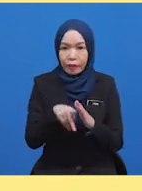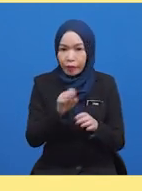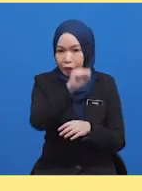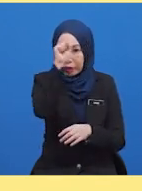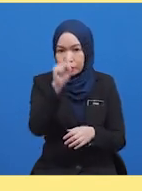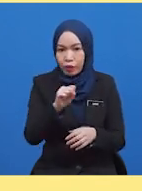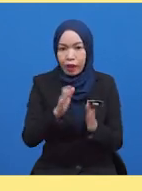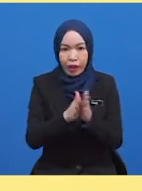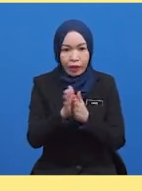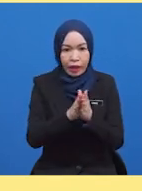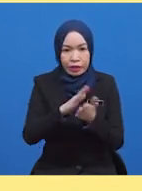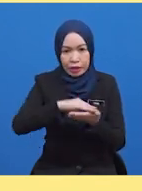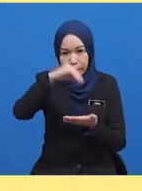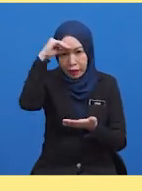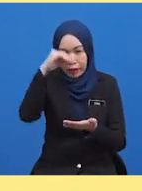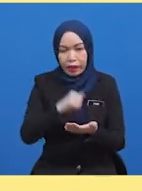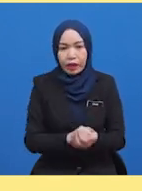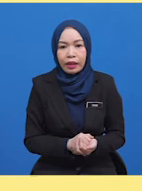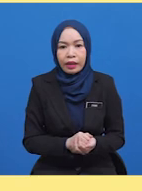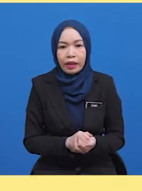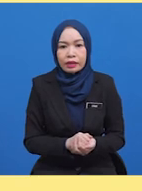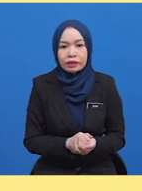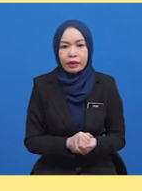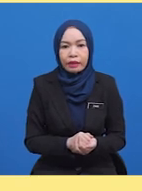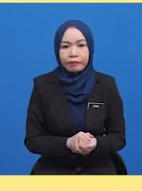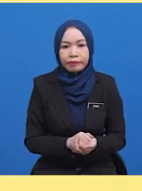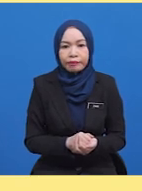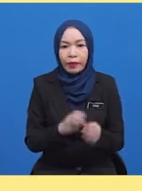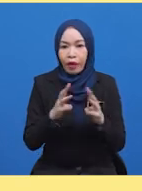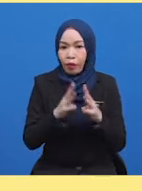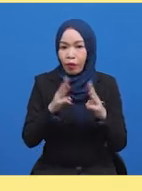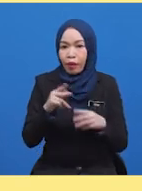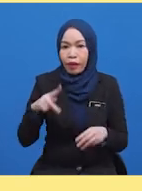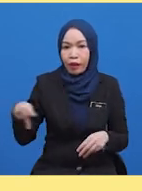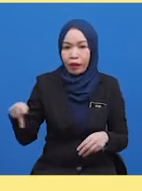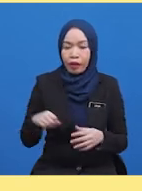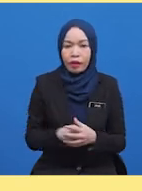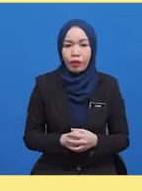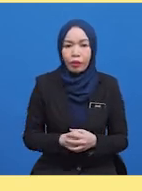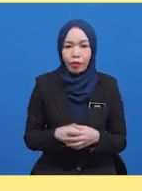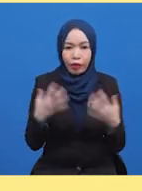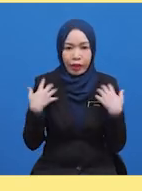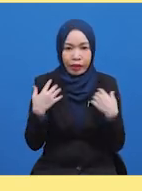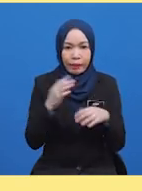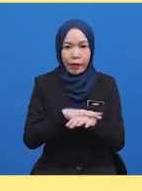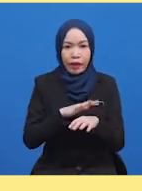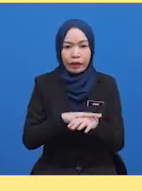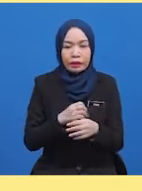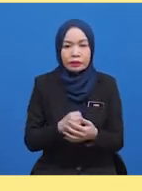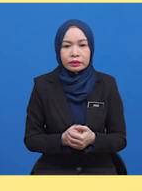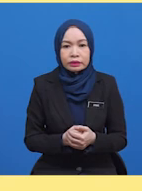Rajin menimba ilmu pengetahuan walaupun menempuh pelbagai halangan